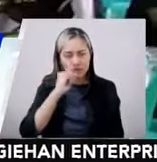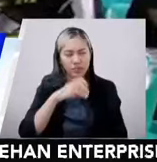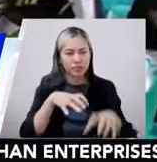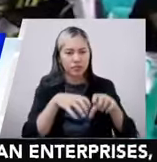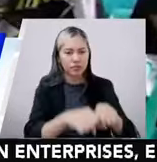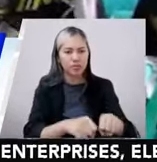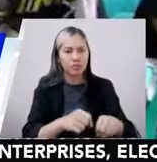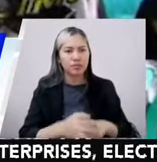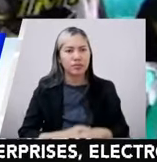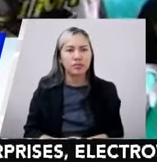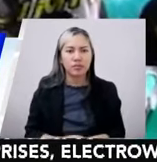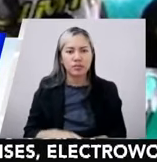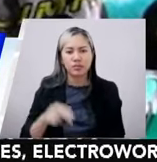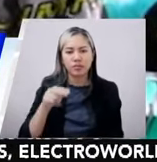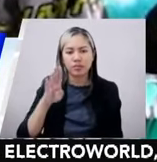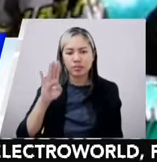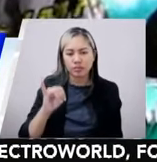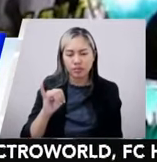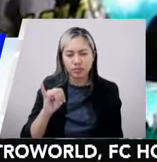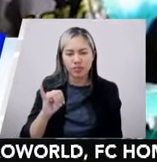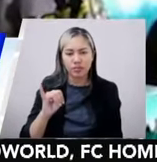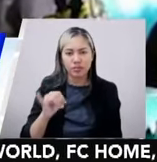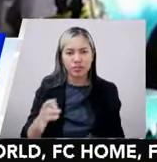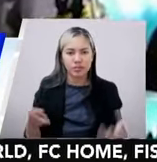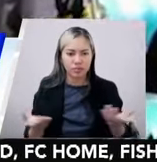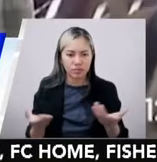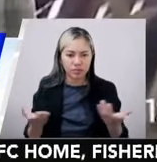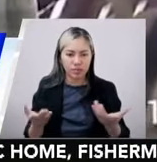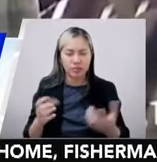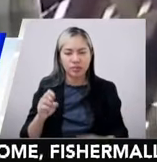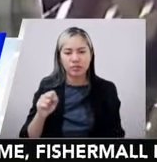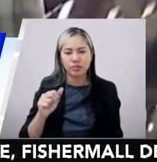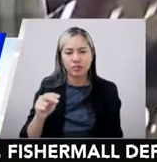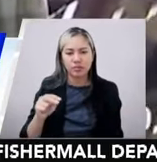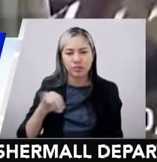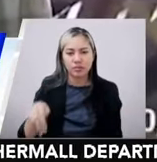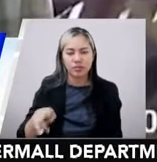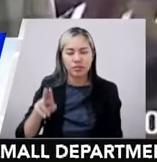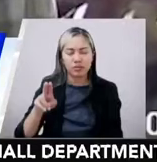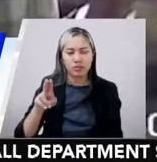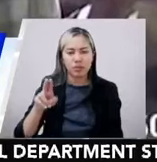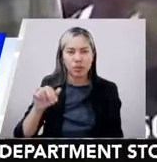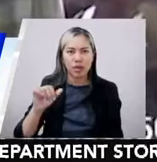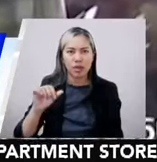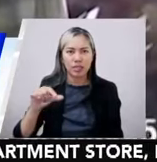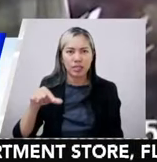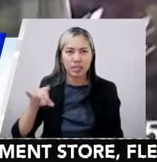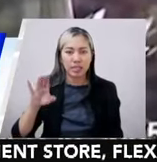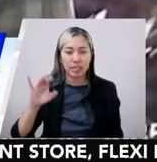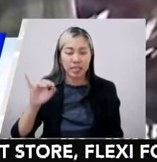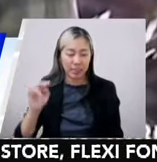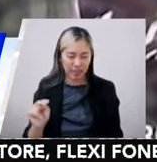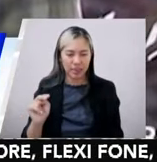National Bureau of Investigation sa bayan ng San Joaquin. Ayon sa mga otoridad, 8,000 hanggang